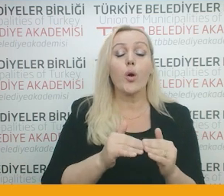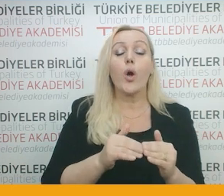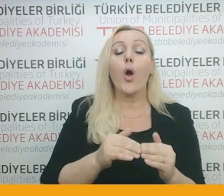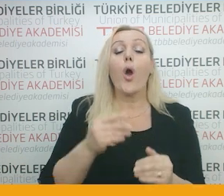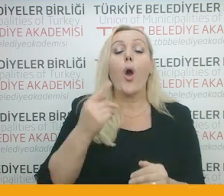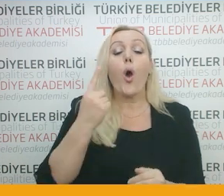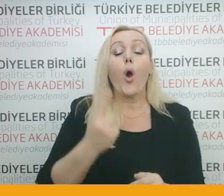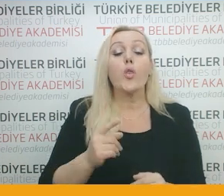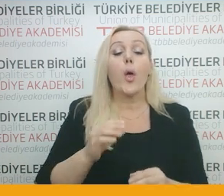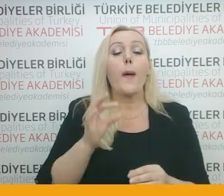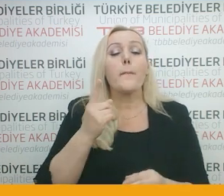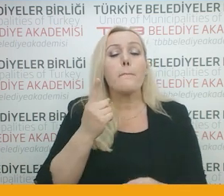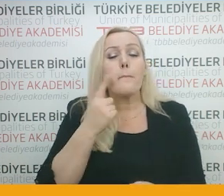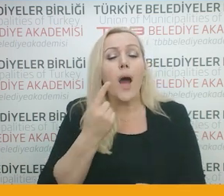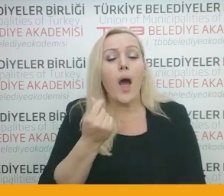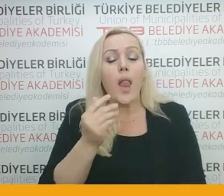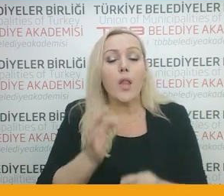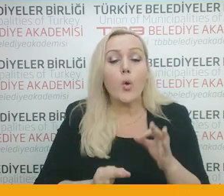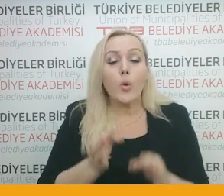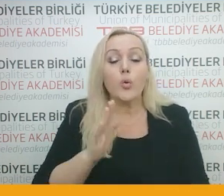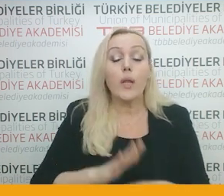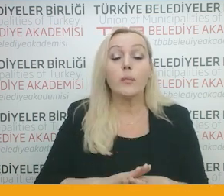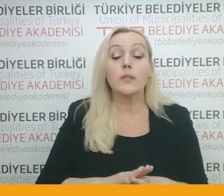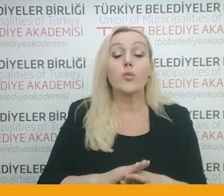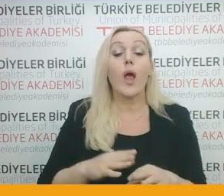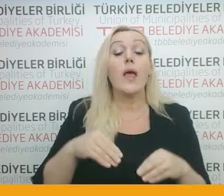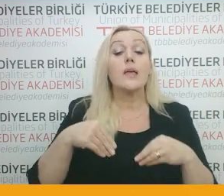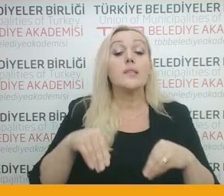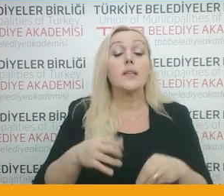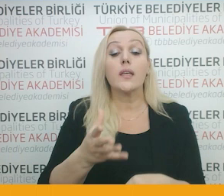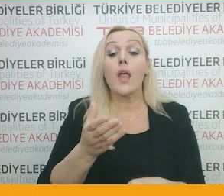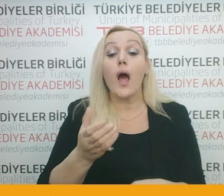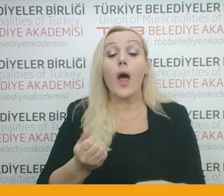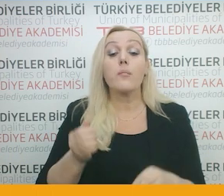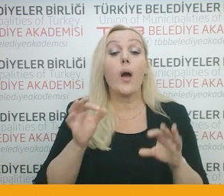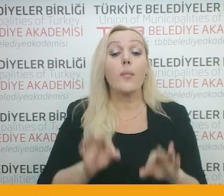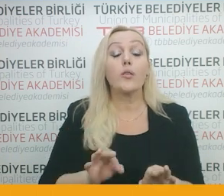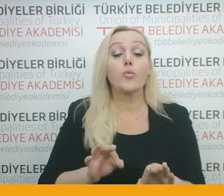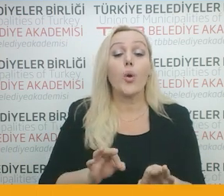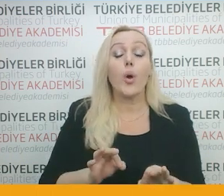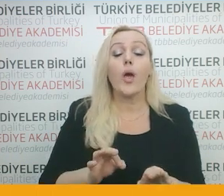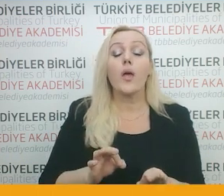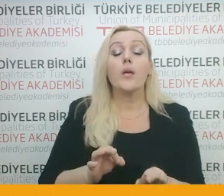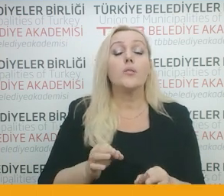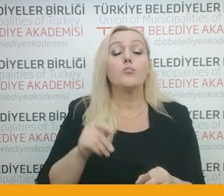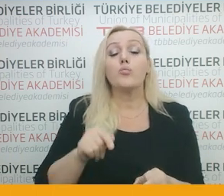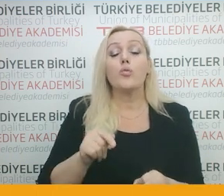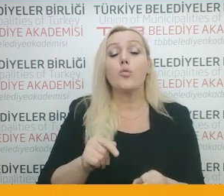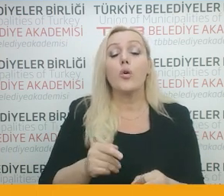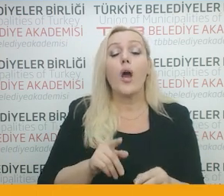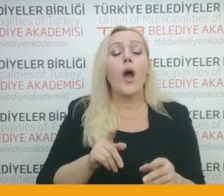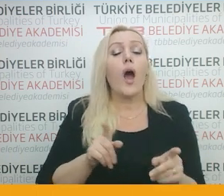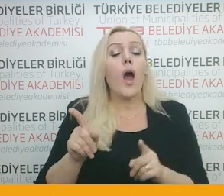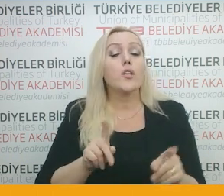kontrol yapıldıktan sonra ihale ve satın alma sürecine geçiyor. Hangi yöntem belirlenecek? Harcama talimatının hangi